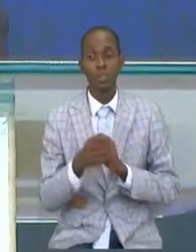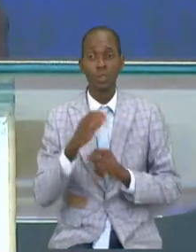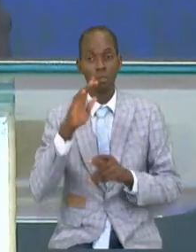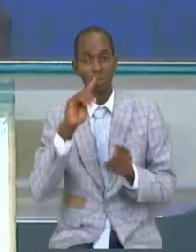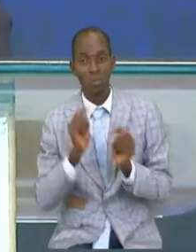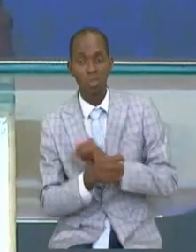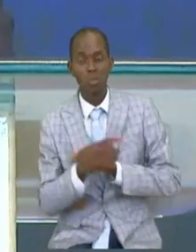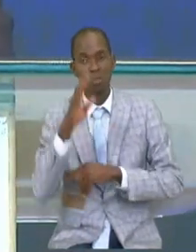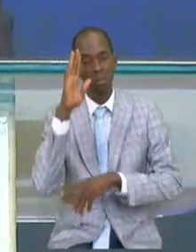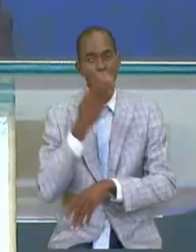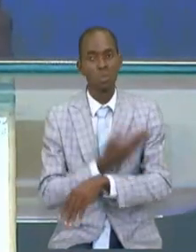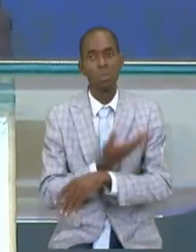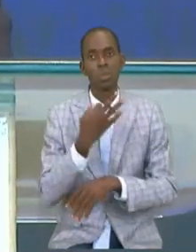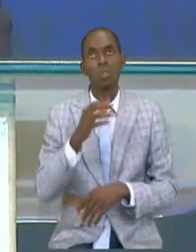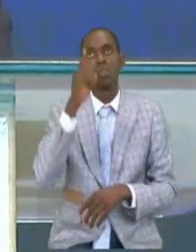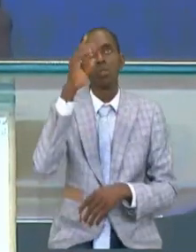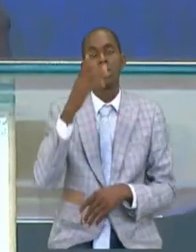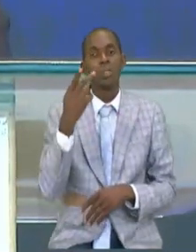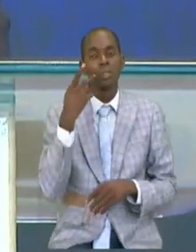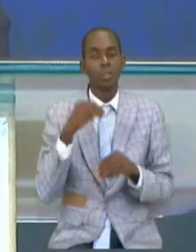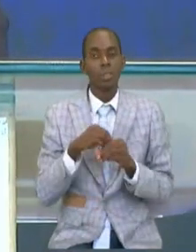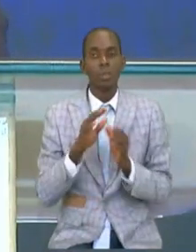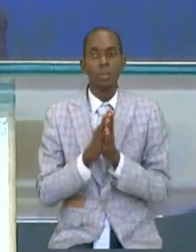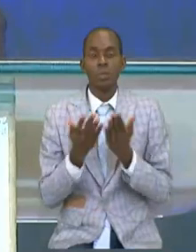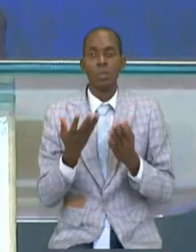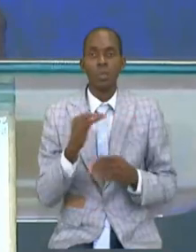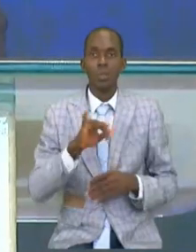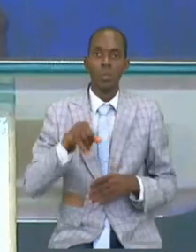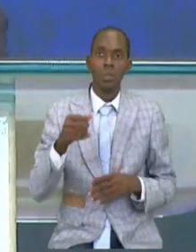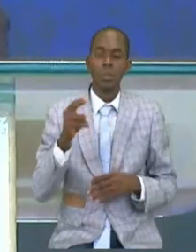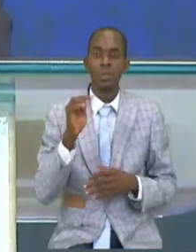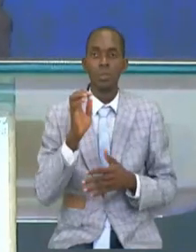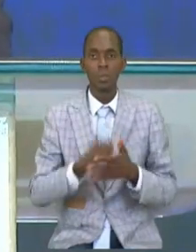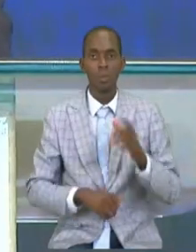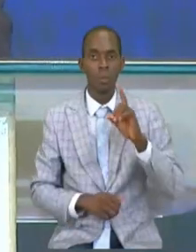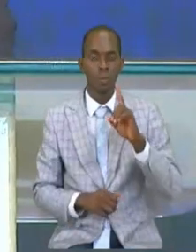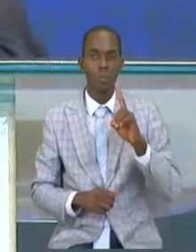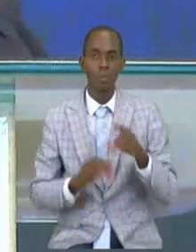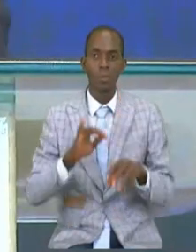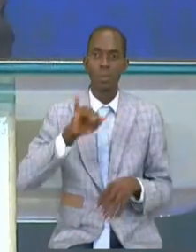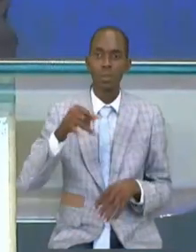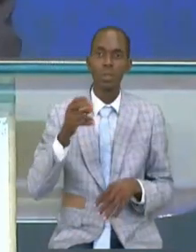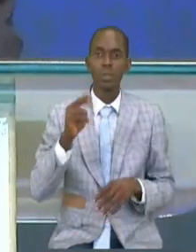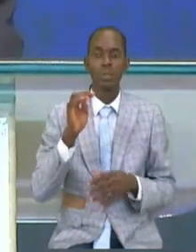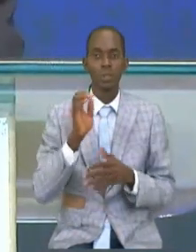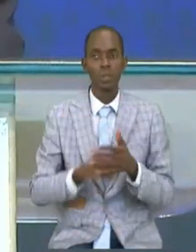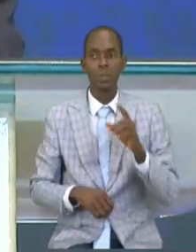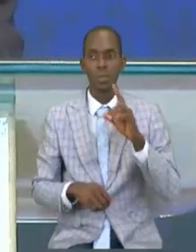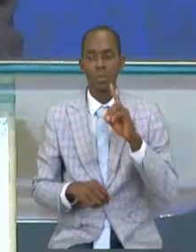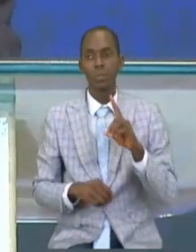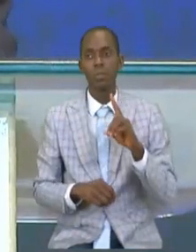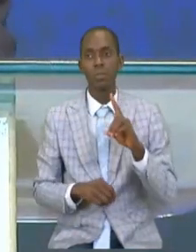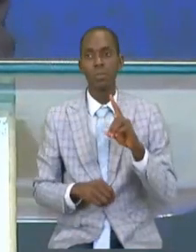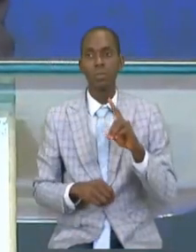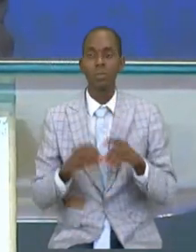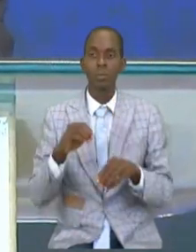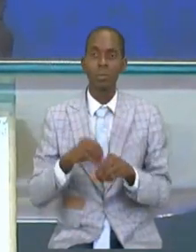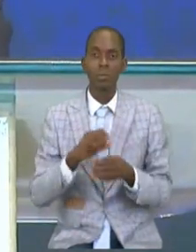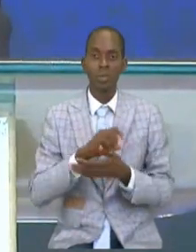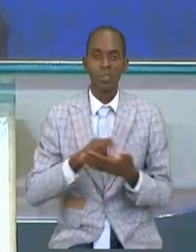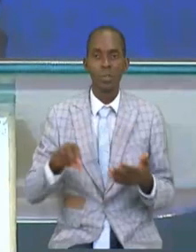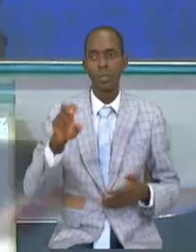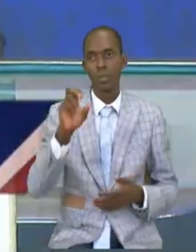enfants transformés de Dieu. Allons à Jean chapitre 1. Jean 1,